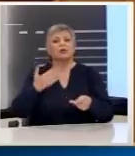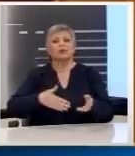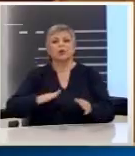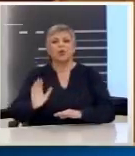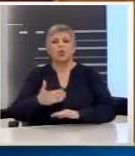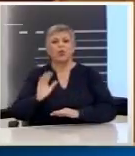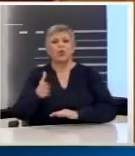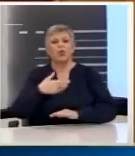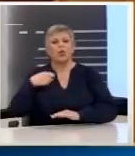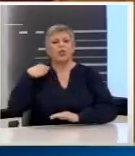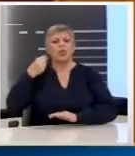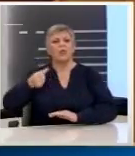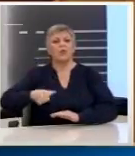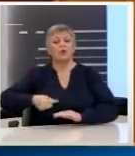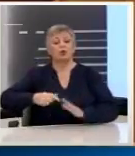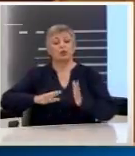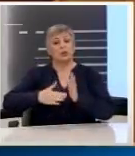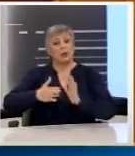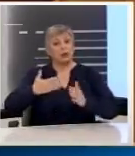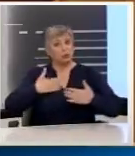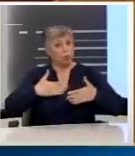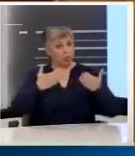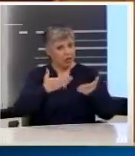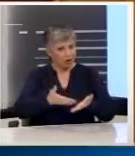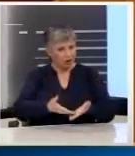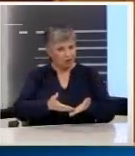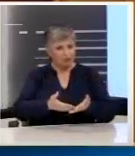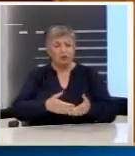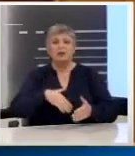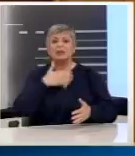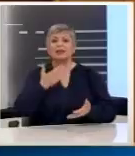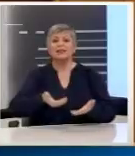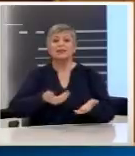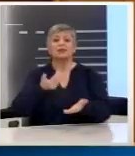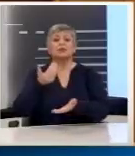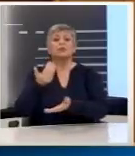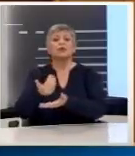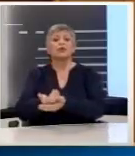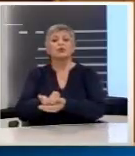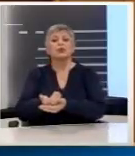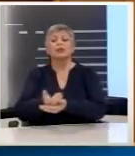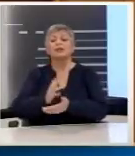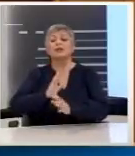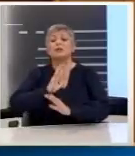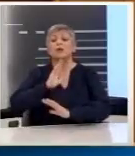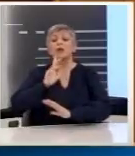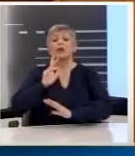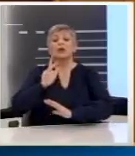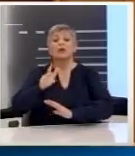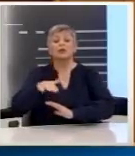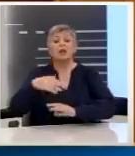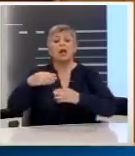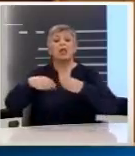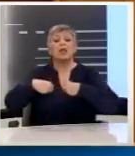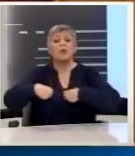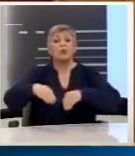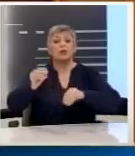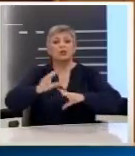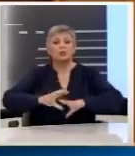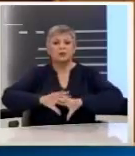δημόσιους υπαλλήλους? Από την πρότασή σας να πουλήσουμε μέχρι να ιδιωτικοποιήσουμε μέχρι και το γενικό λογιστήριο του